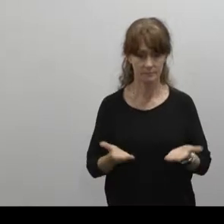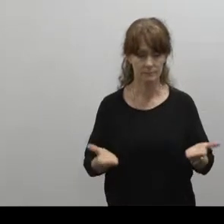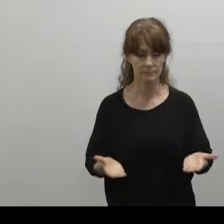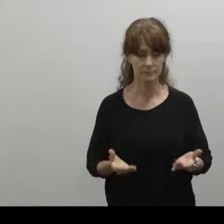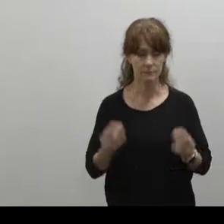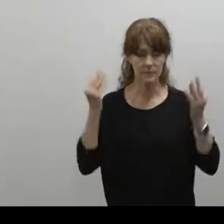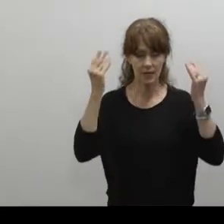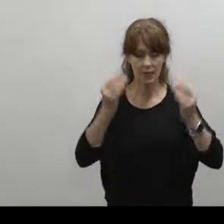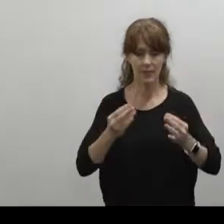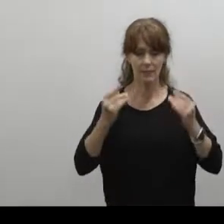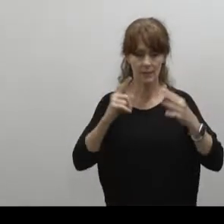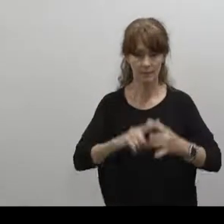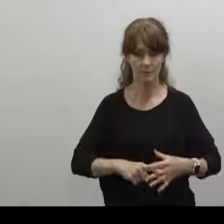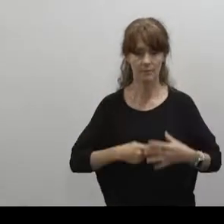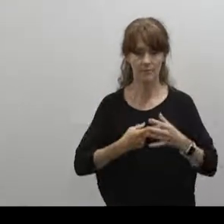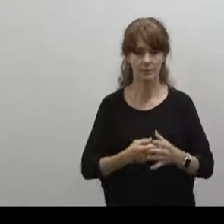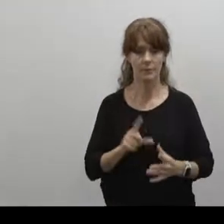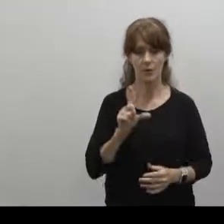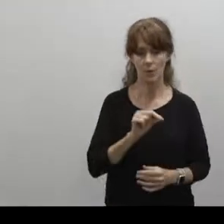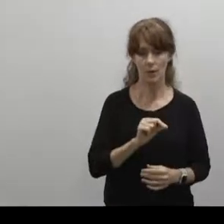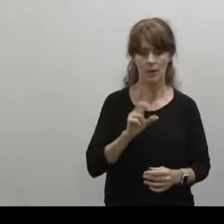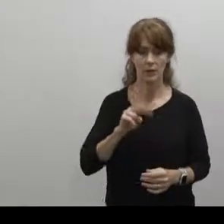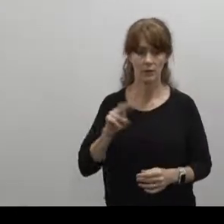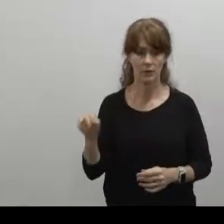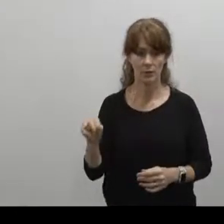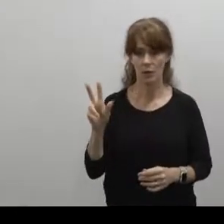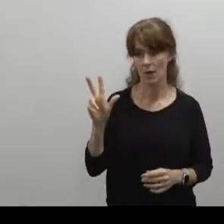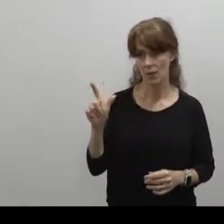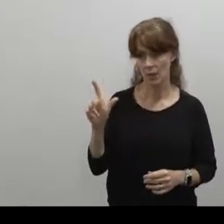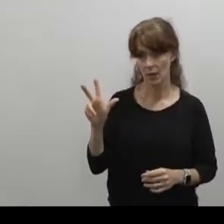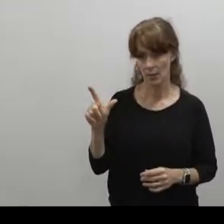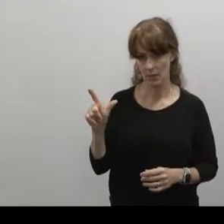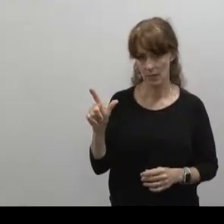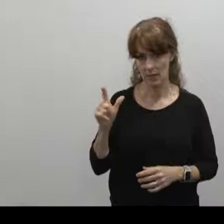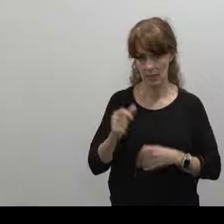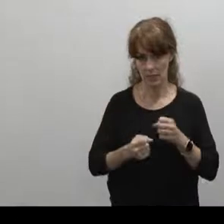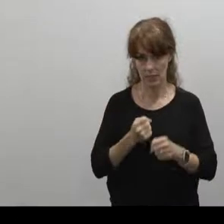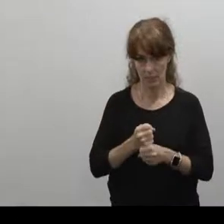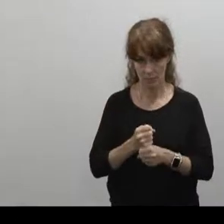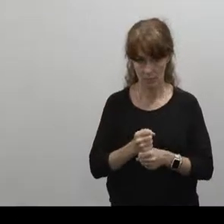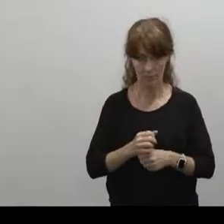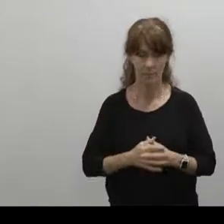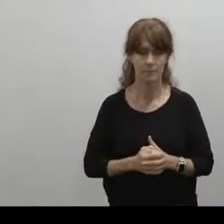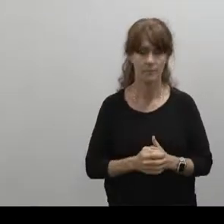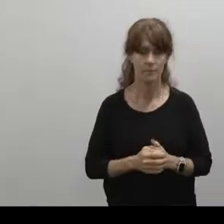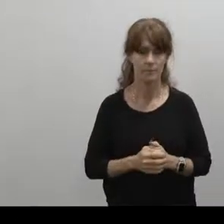này là những chủ dương tình đất mơ tơ xâm rạp cho nam sạc xa thay cùng rung cao bỏ dương